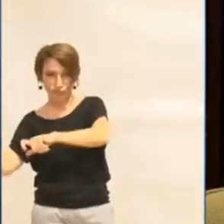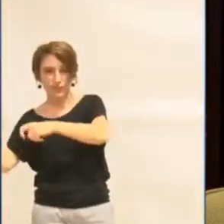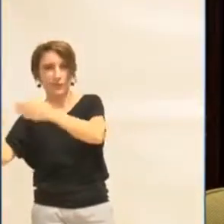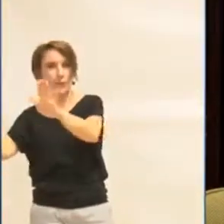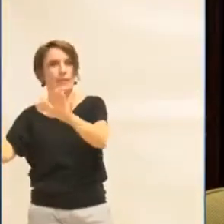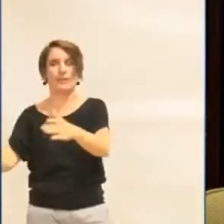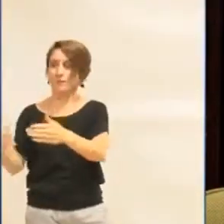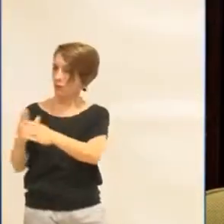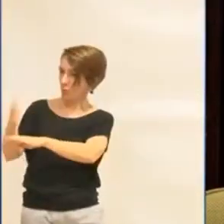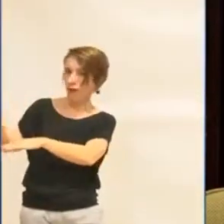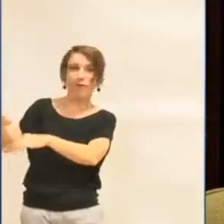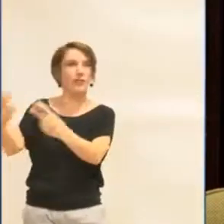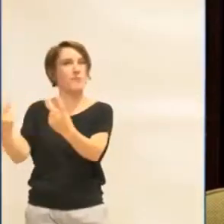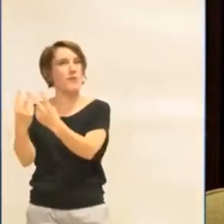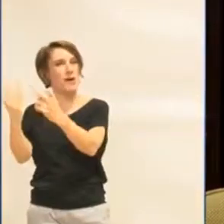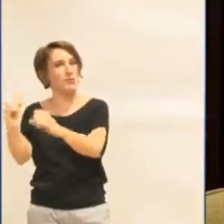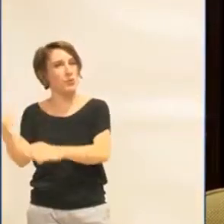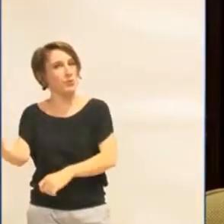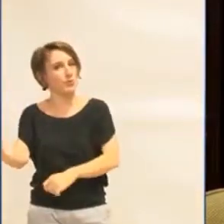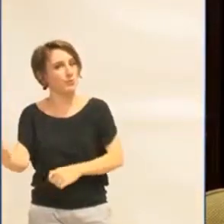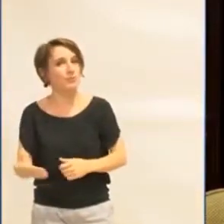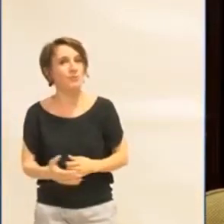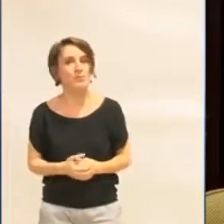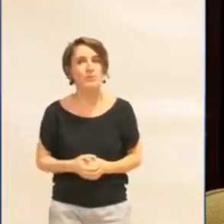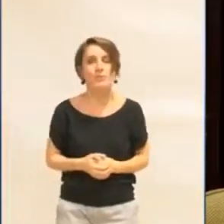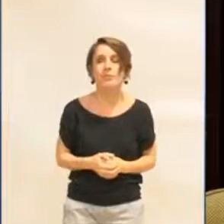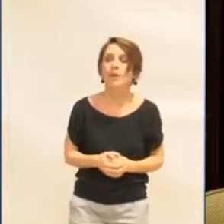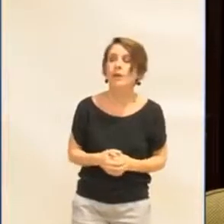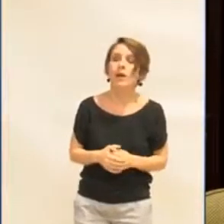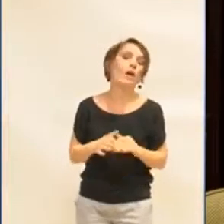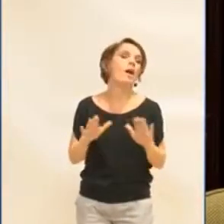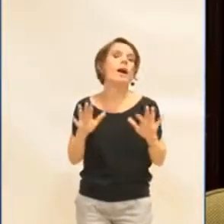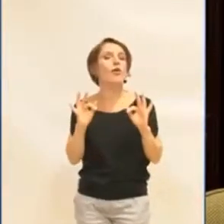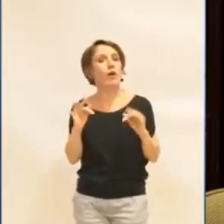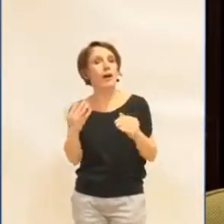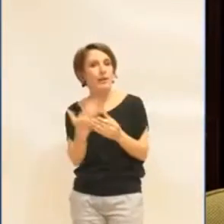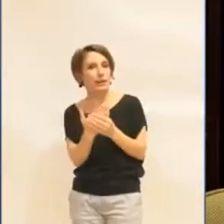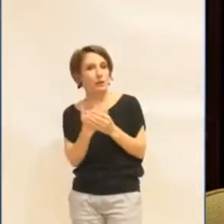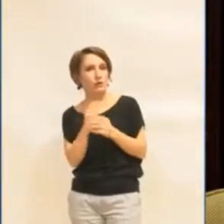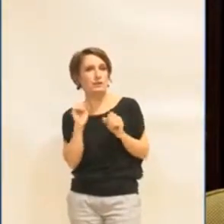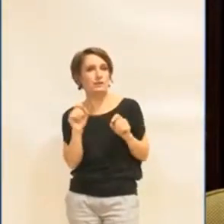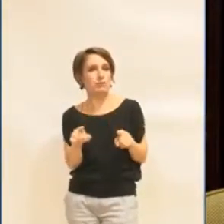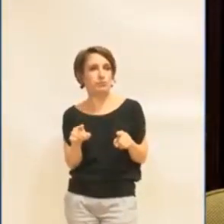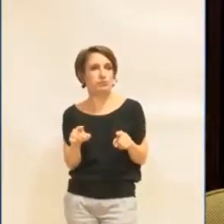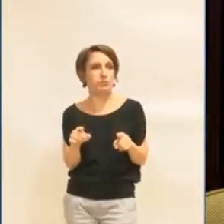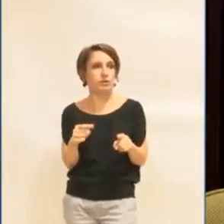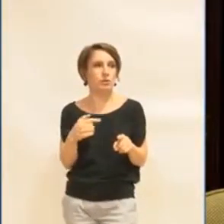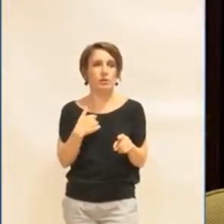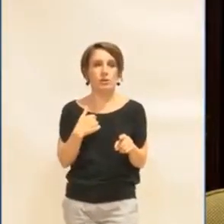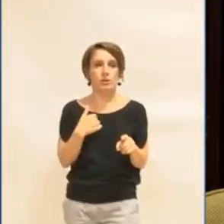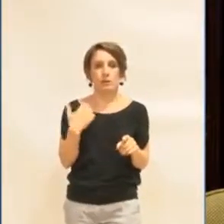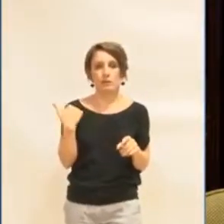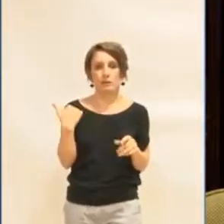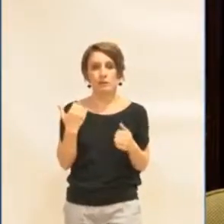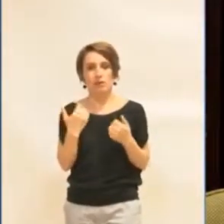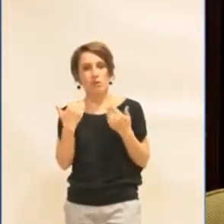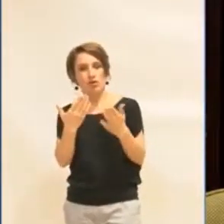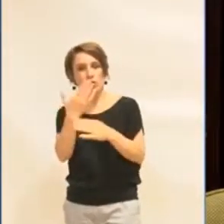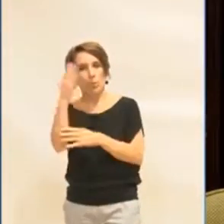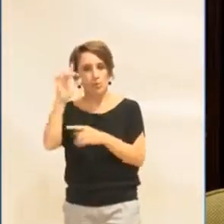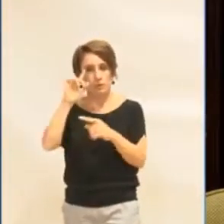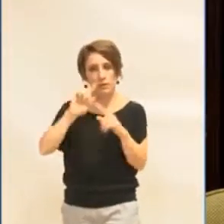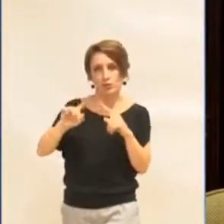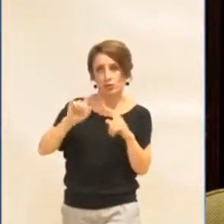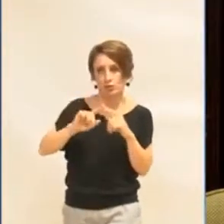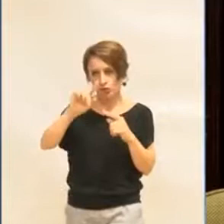Hein. Alors, sur ce dossier, j'ai fait, je le répète, une autre suggestion sur le